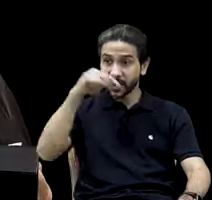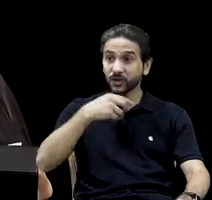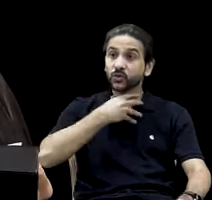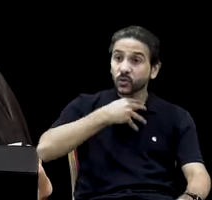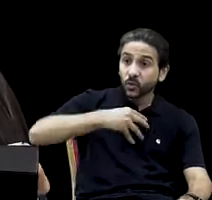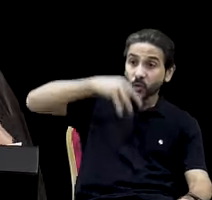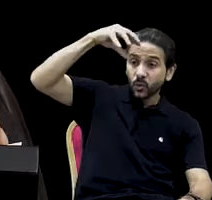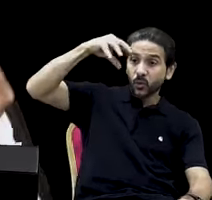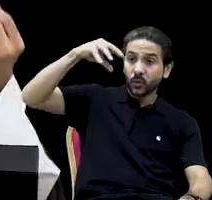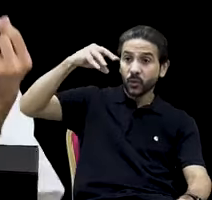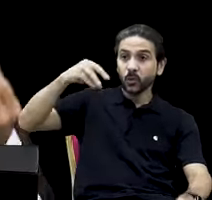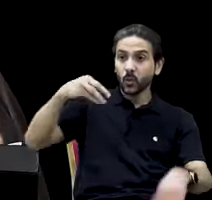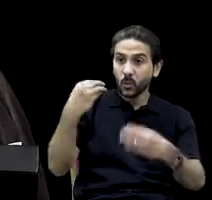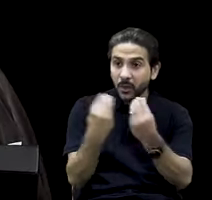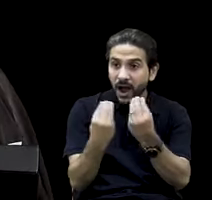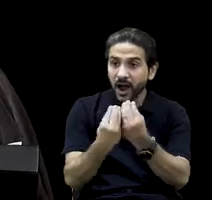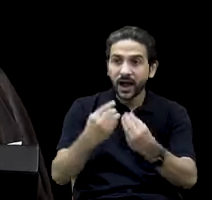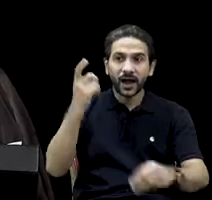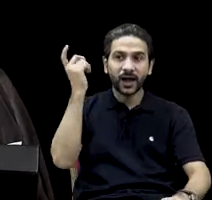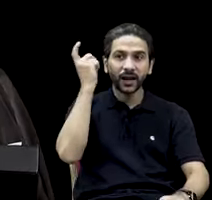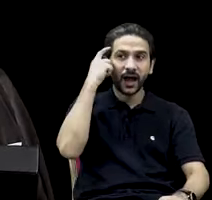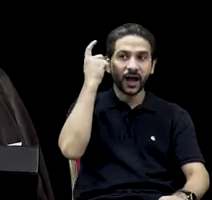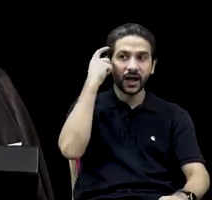الروح عبر العقل